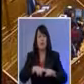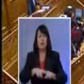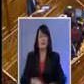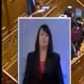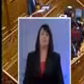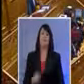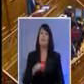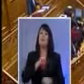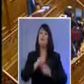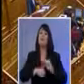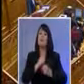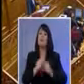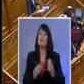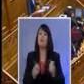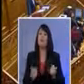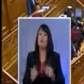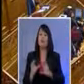προσπαθούν να το κάνουν